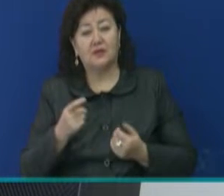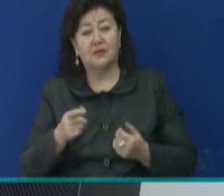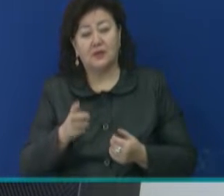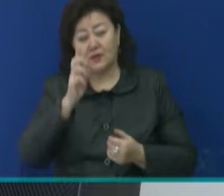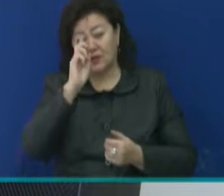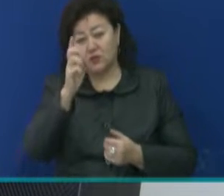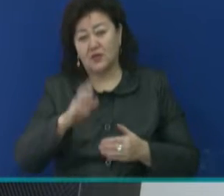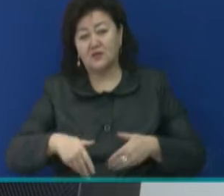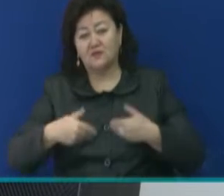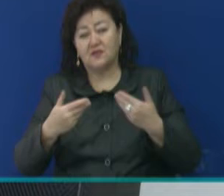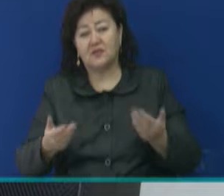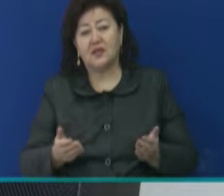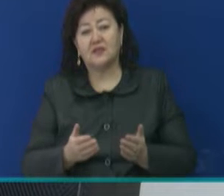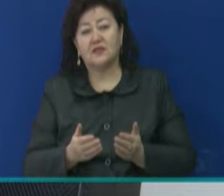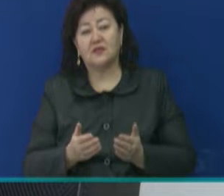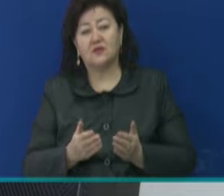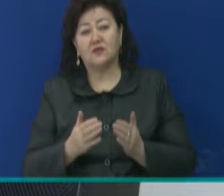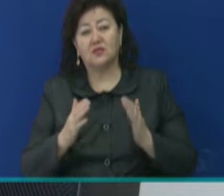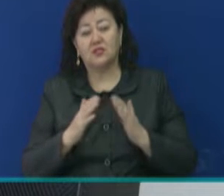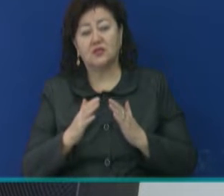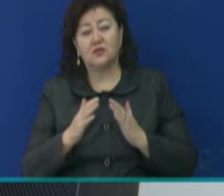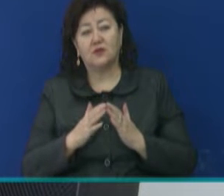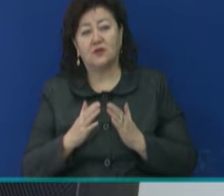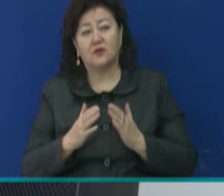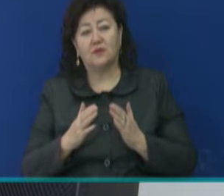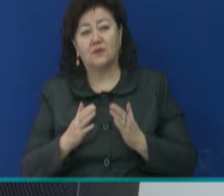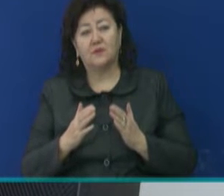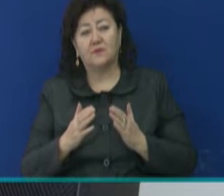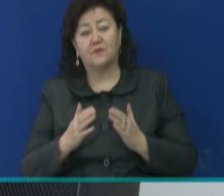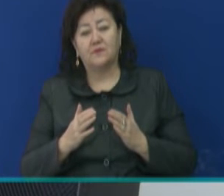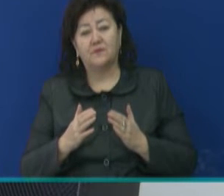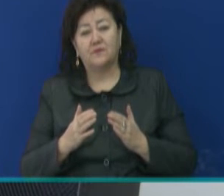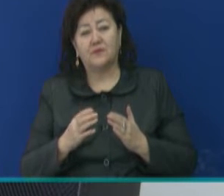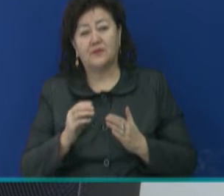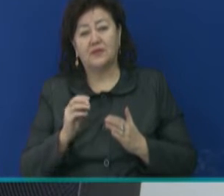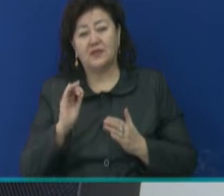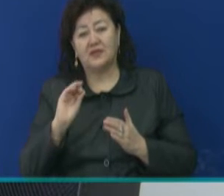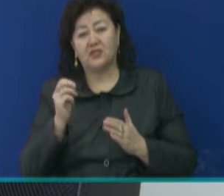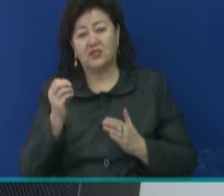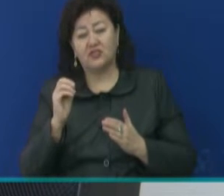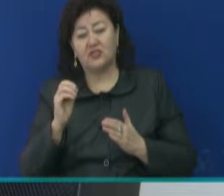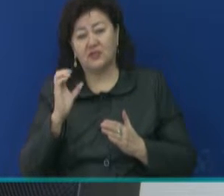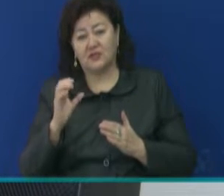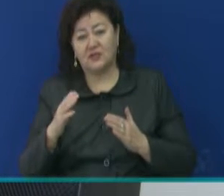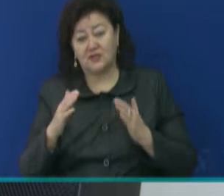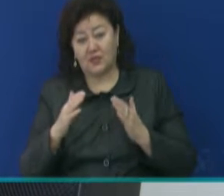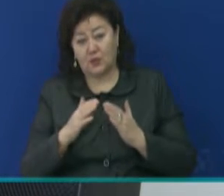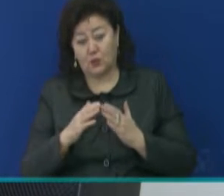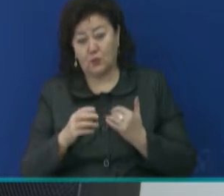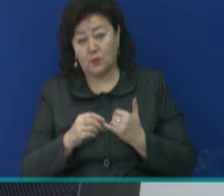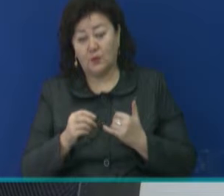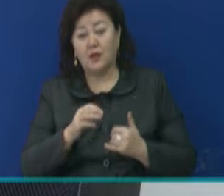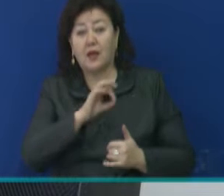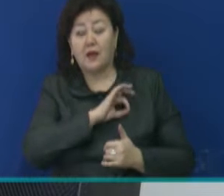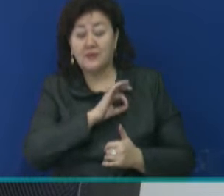жилья им выделяется жилье мы выделяли ИЖС индивидуальное жилое строительство это в